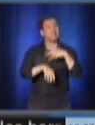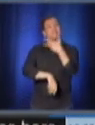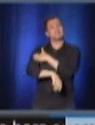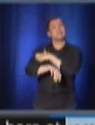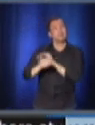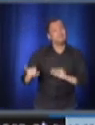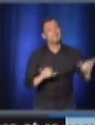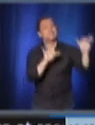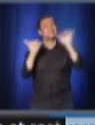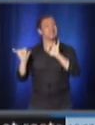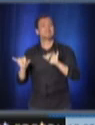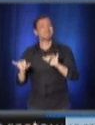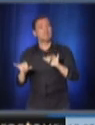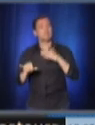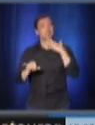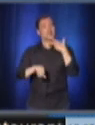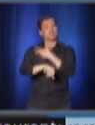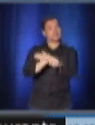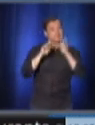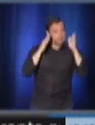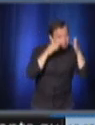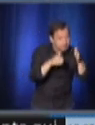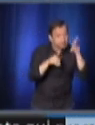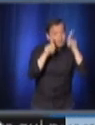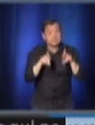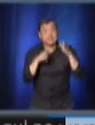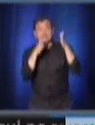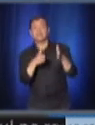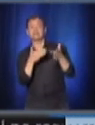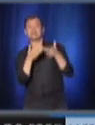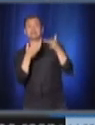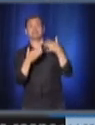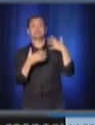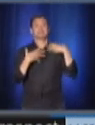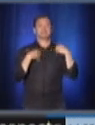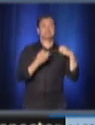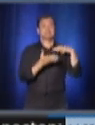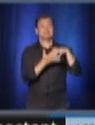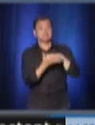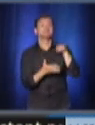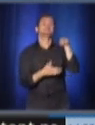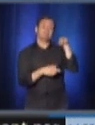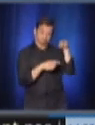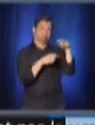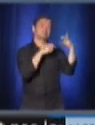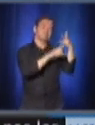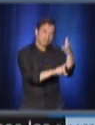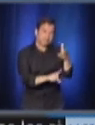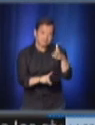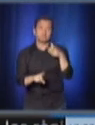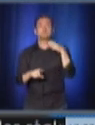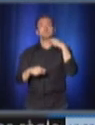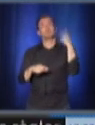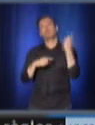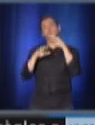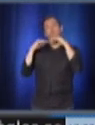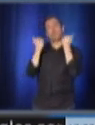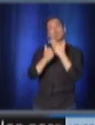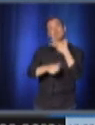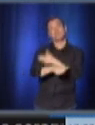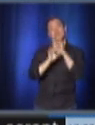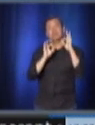les personnes les plus à risque de se retrouver à l'hôpital, etc. Vous savez que le vaccin n'a pas toujours une efficacité très élevée. Il